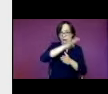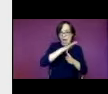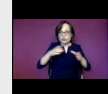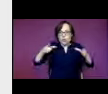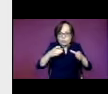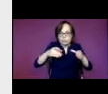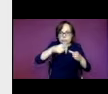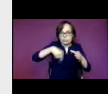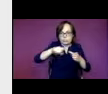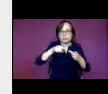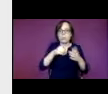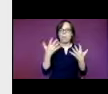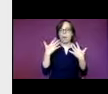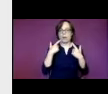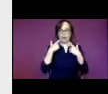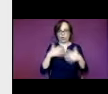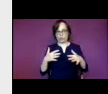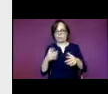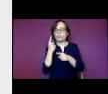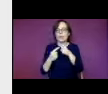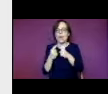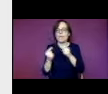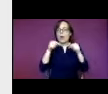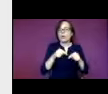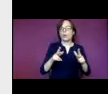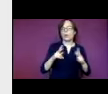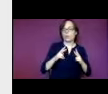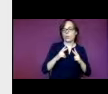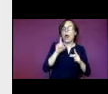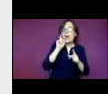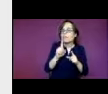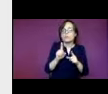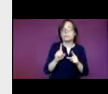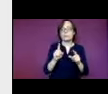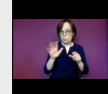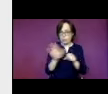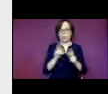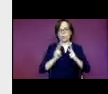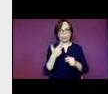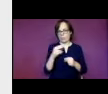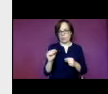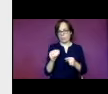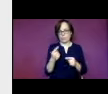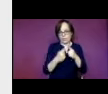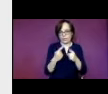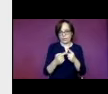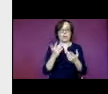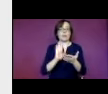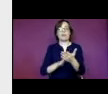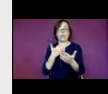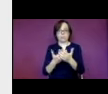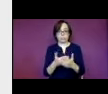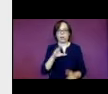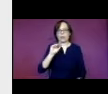przedstawiliśmy liczbowo, jak wzrasta popularność takich miejsc jak Energylandia, do tego się wpisuje też Park of Poland, czy